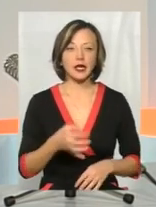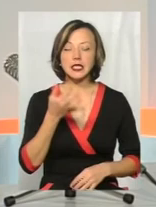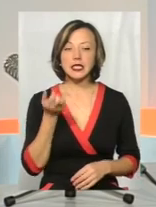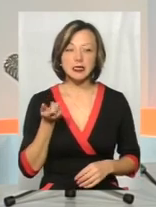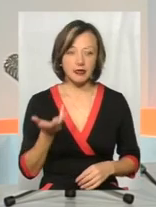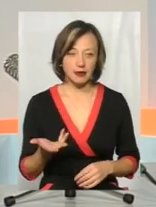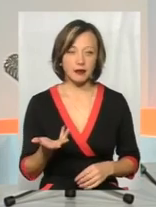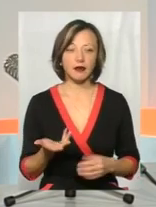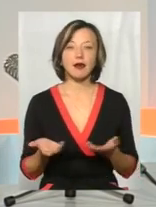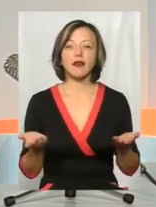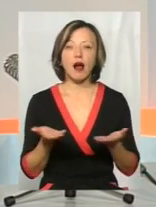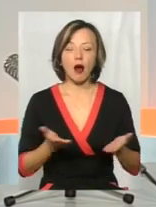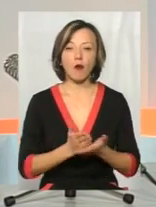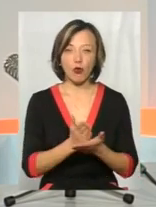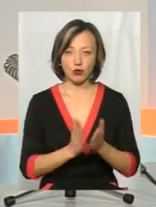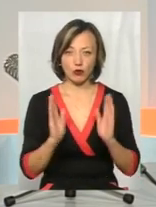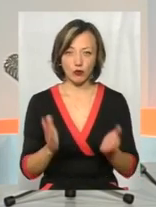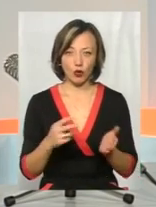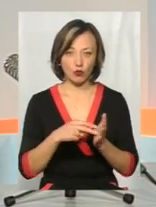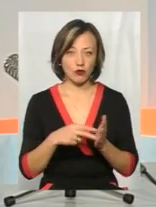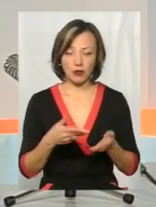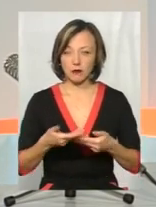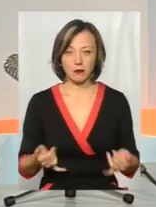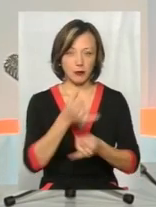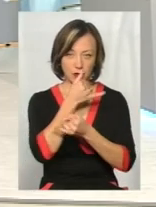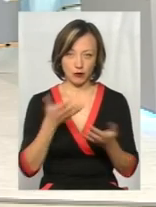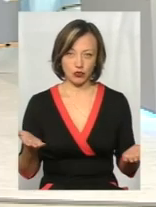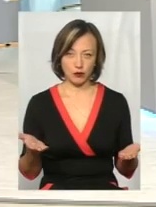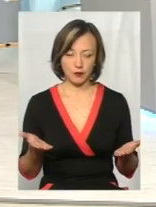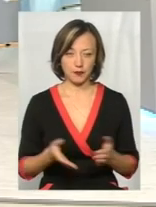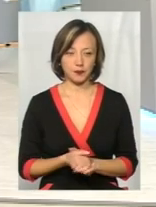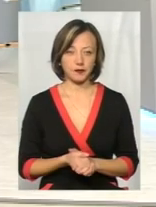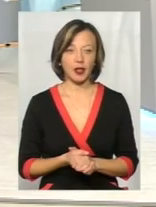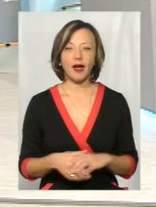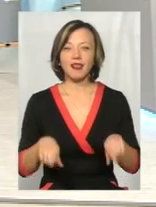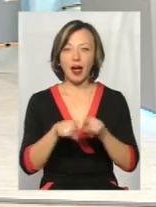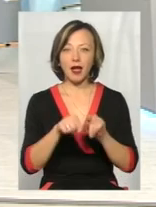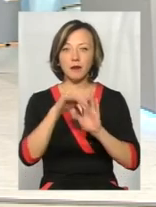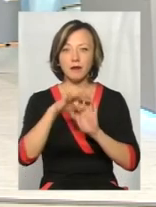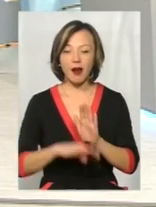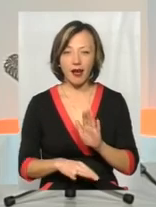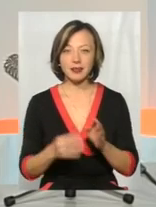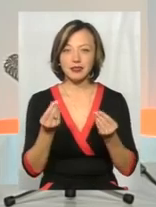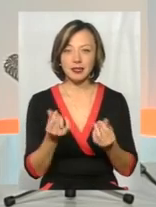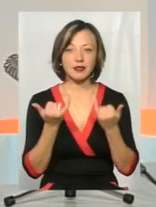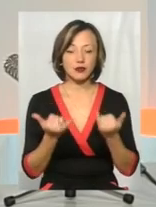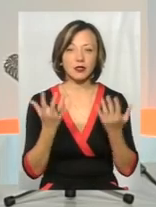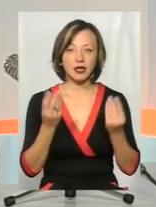скільки яка послуга буде коштувати, ми не можемо. Прайсів немає. Їх на сьогодні